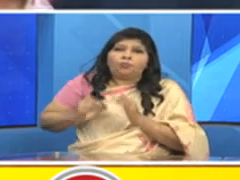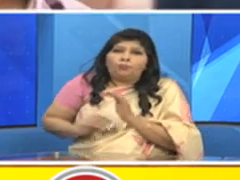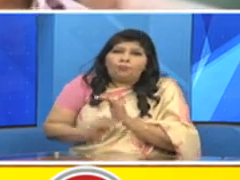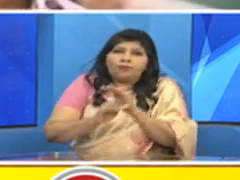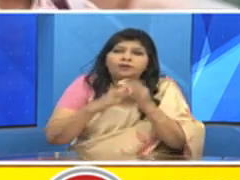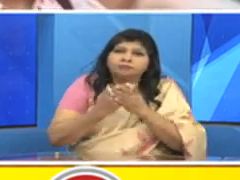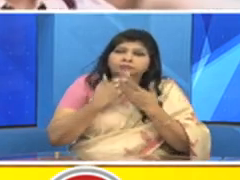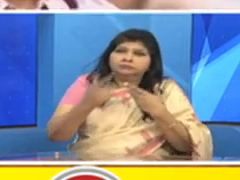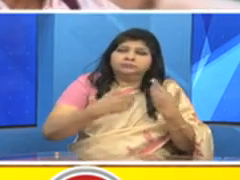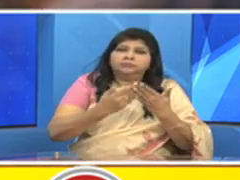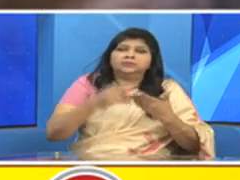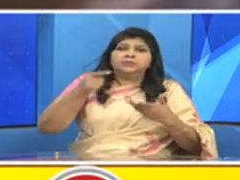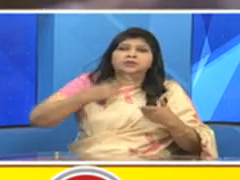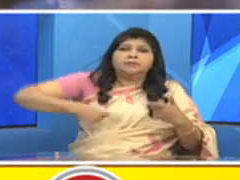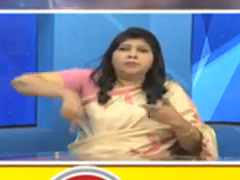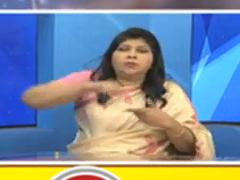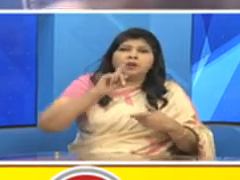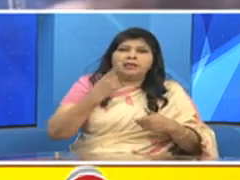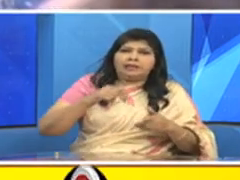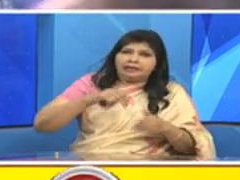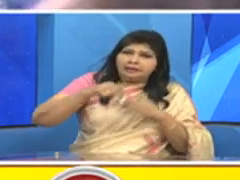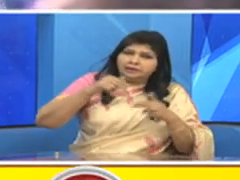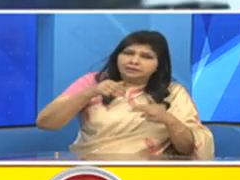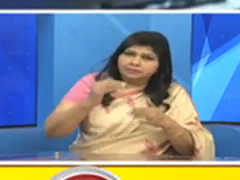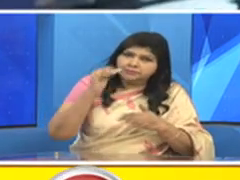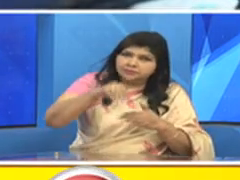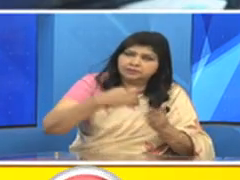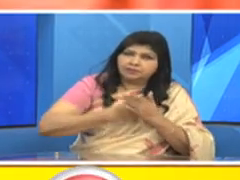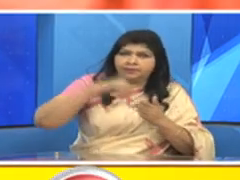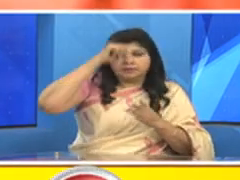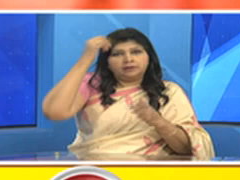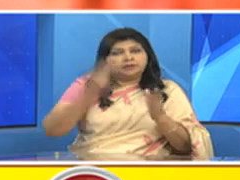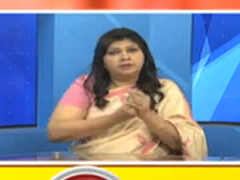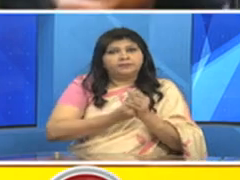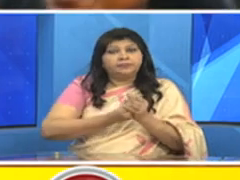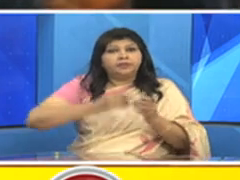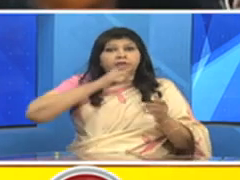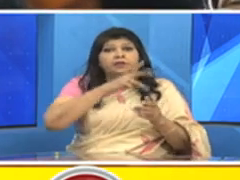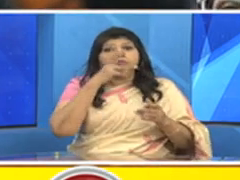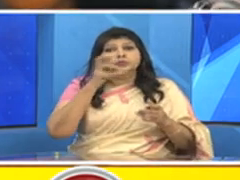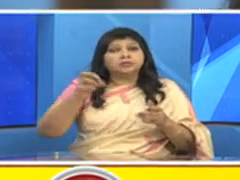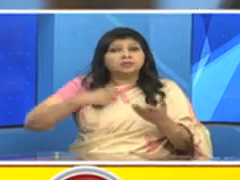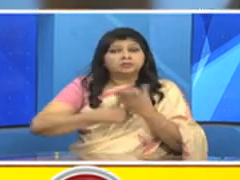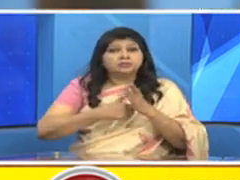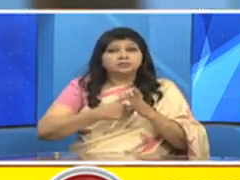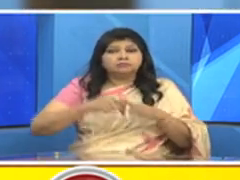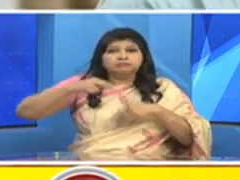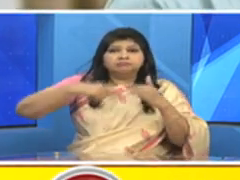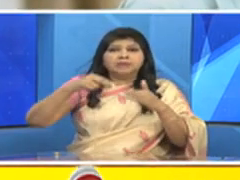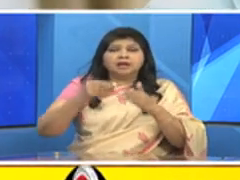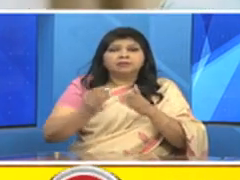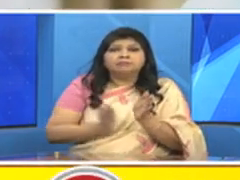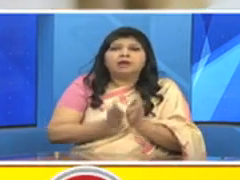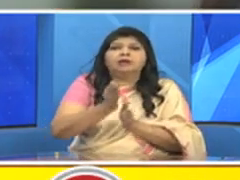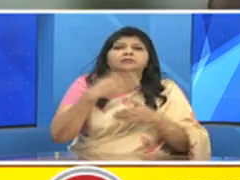हर भारतवासी एक कदम चलता है तो हमारा भारतवर्ष 130 करोड़ कदम आगे बढ़ाता